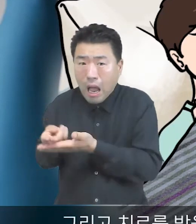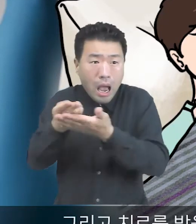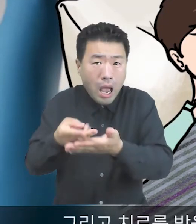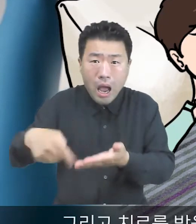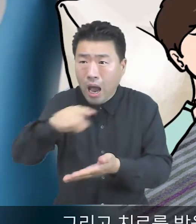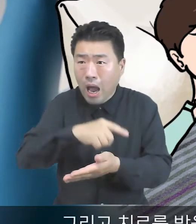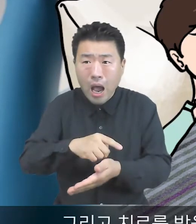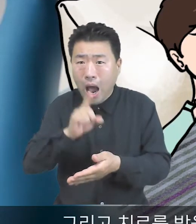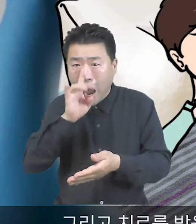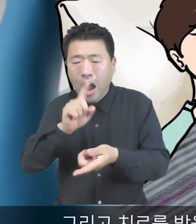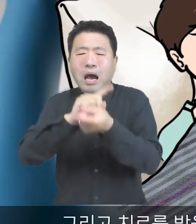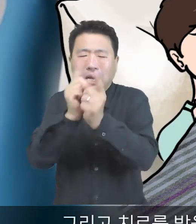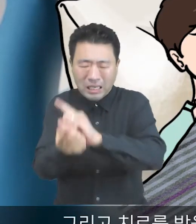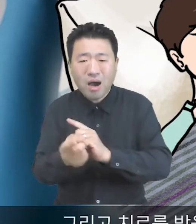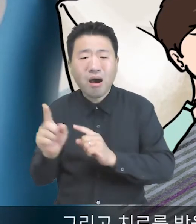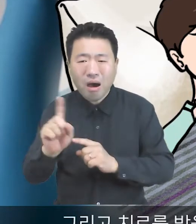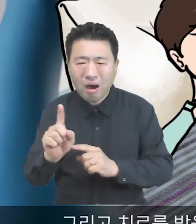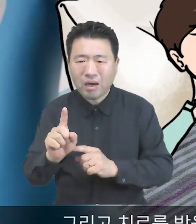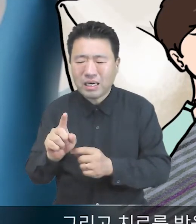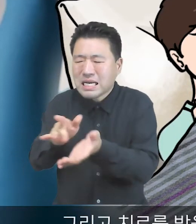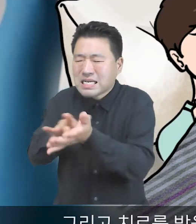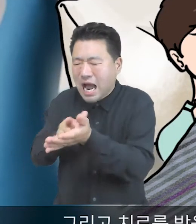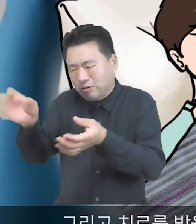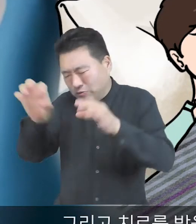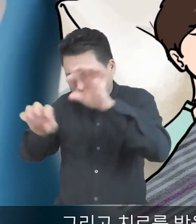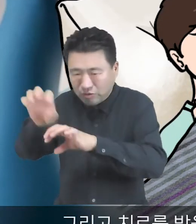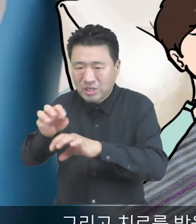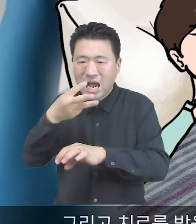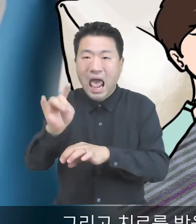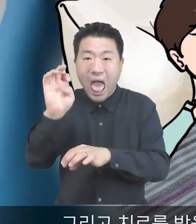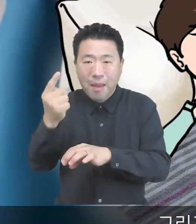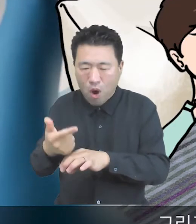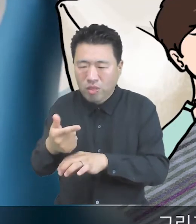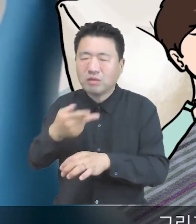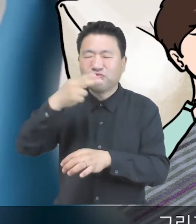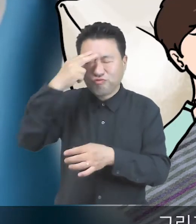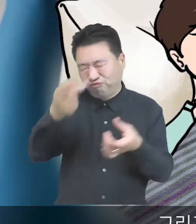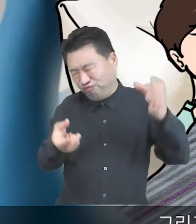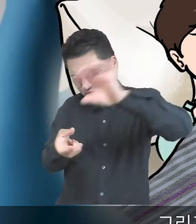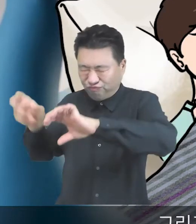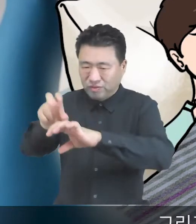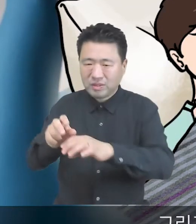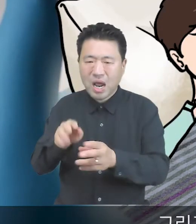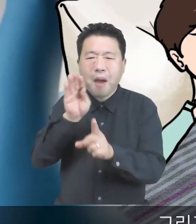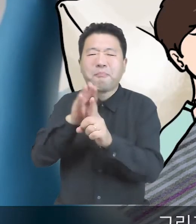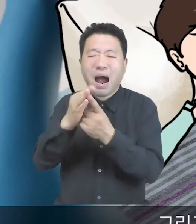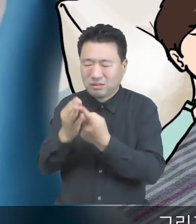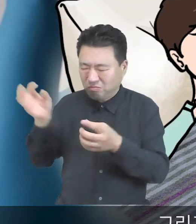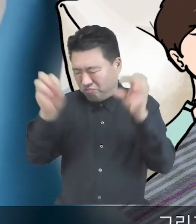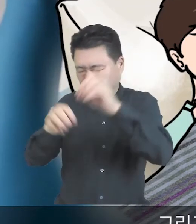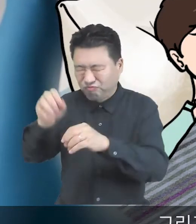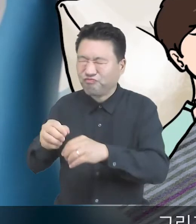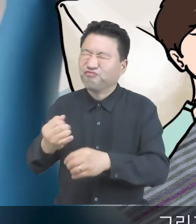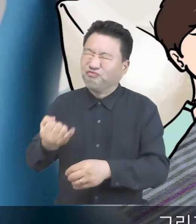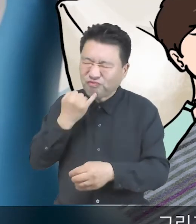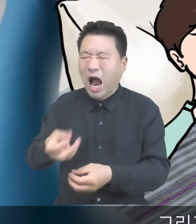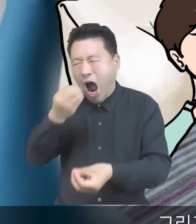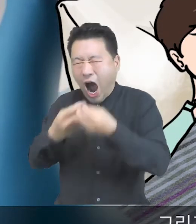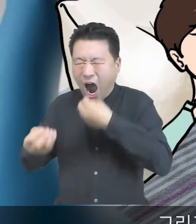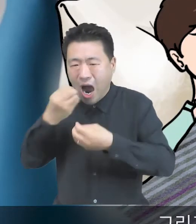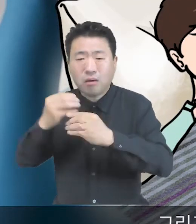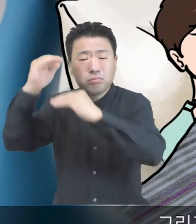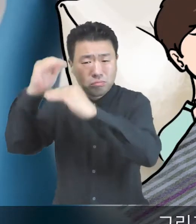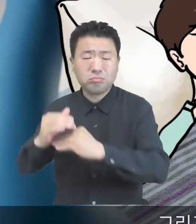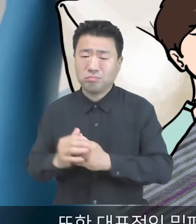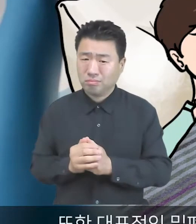없었던 많은 환자들은 민간 요법으로 약초와 레몬, 위스키, 그리고 마늘을 만병통치약으로 사용하기도